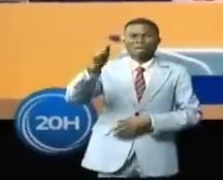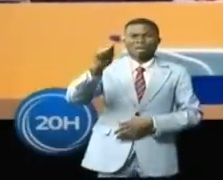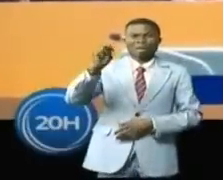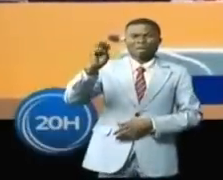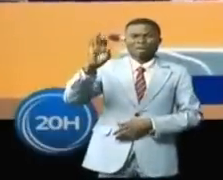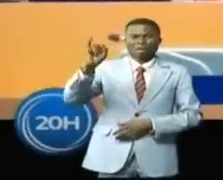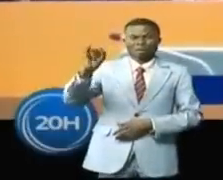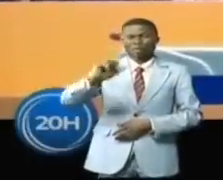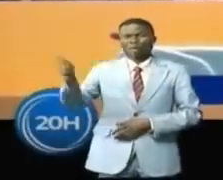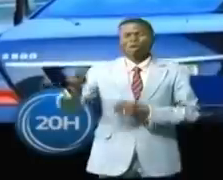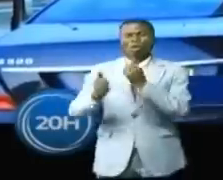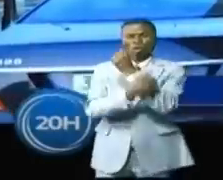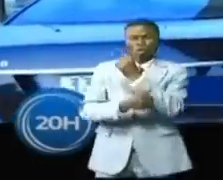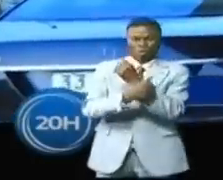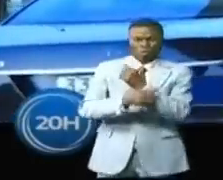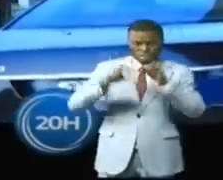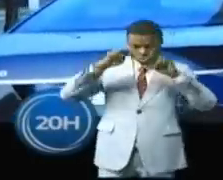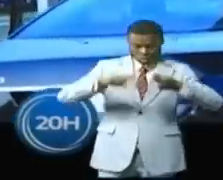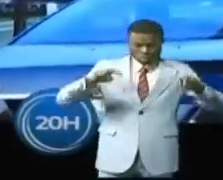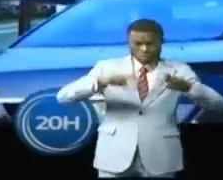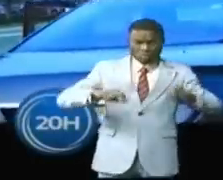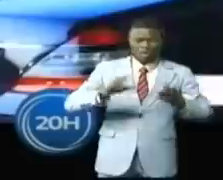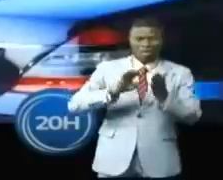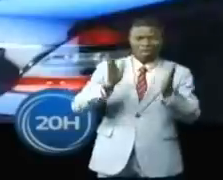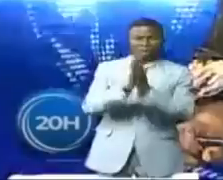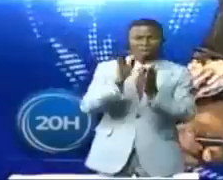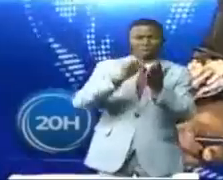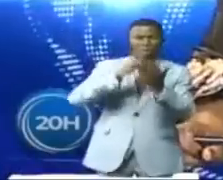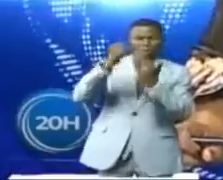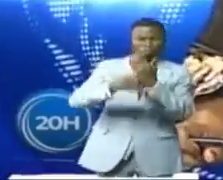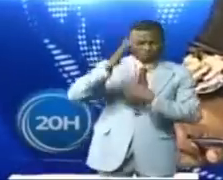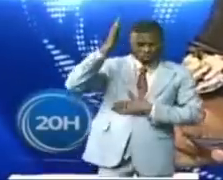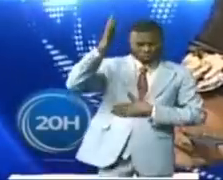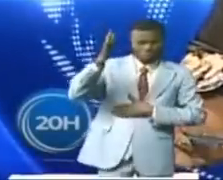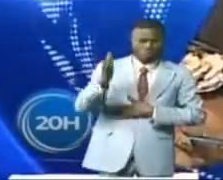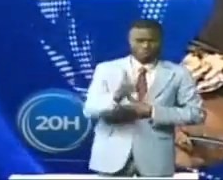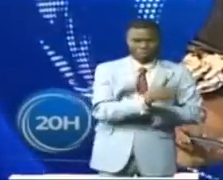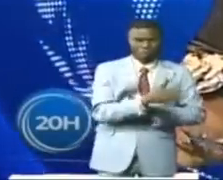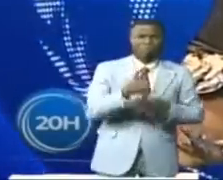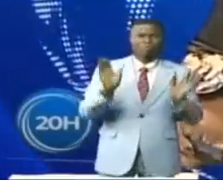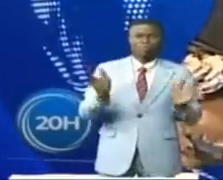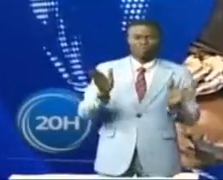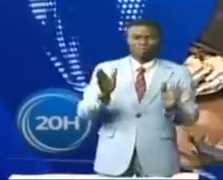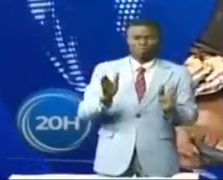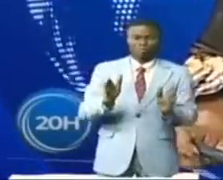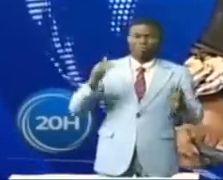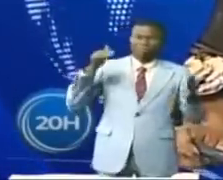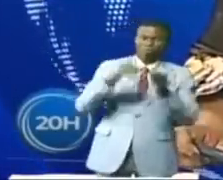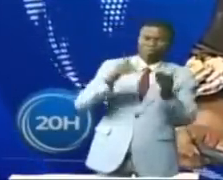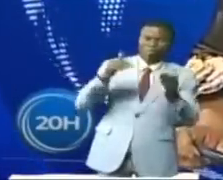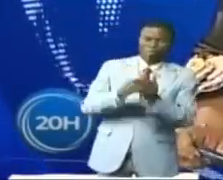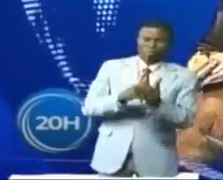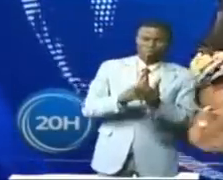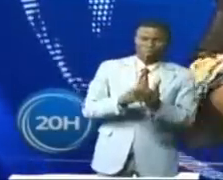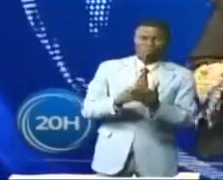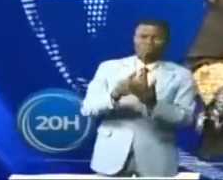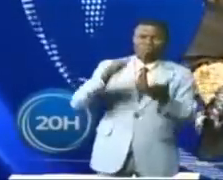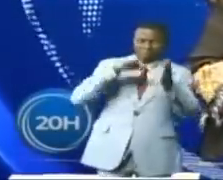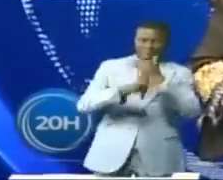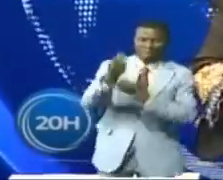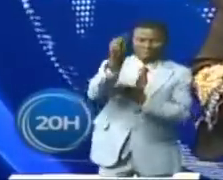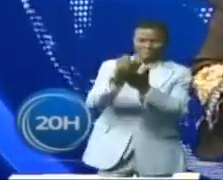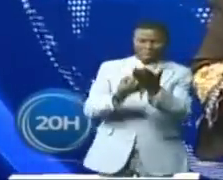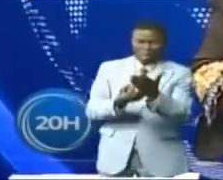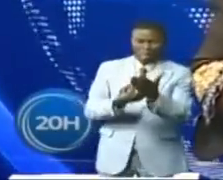États membres afin d'examiner le dit projet. Attention, le crime d'agression désormais sur la liste de la